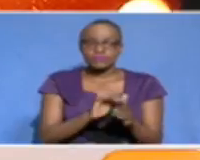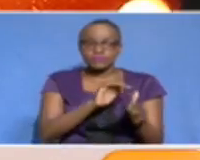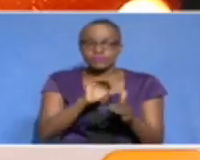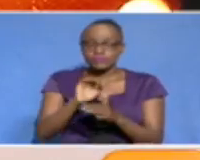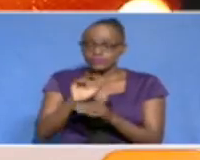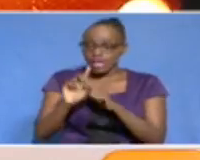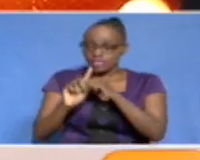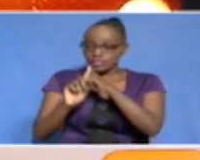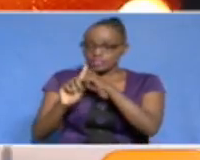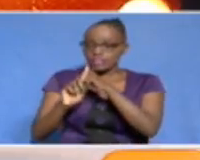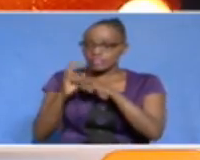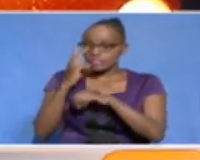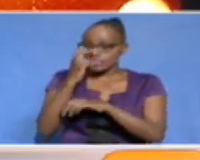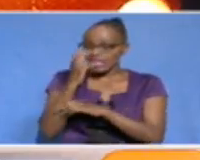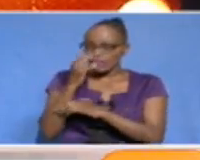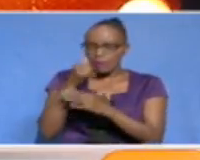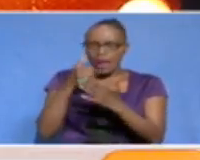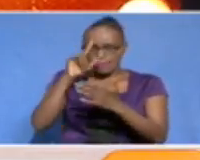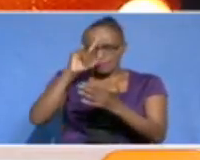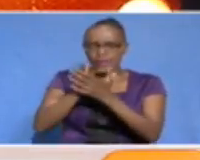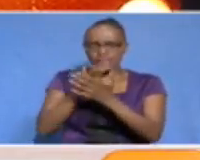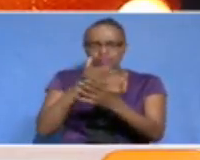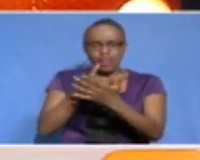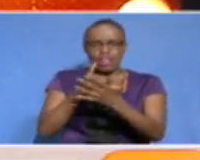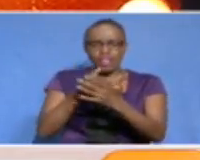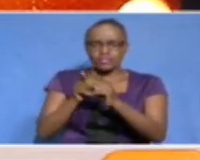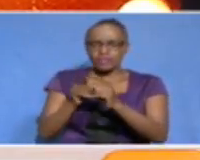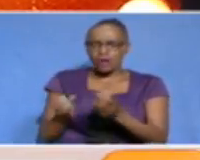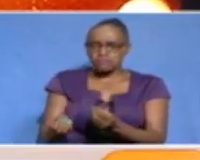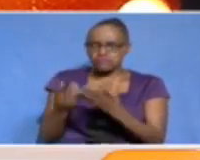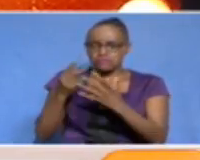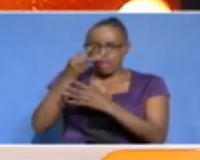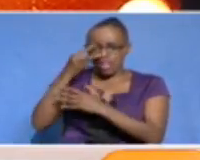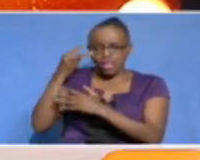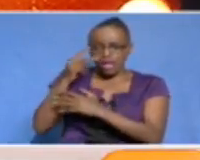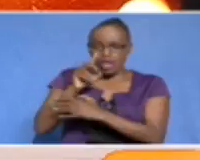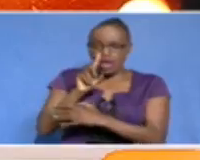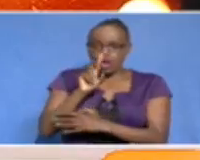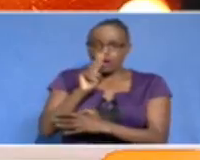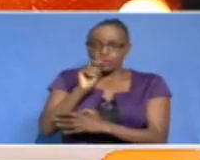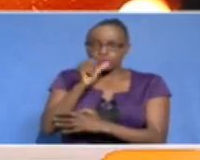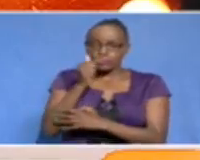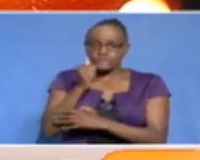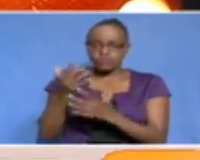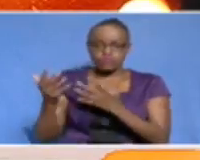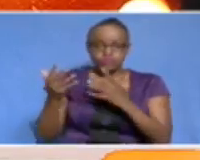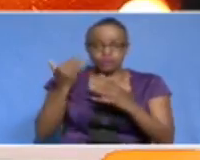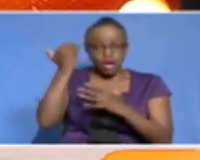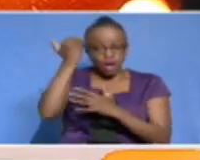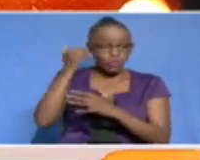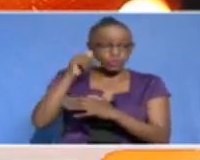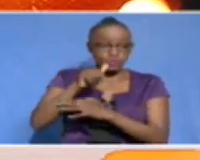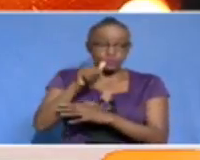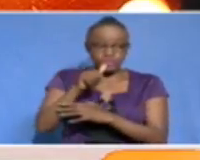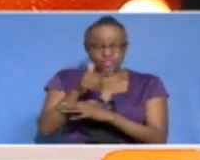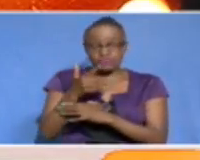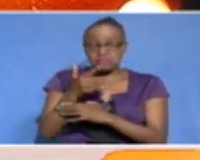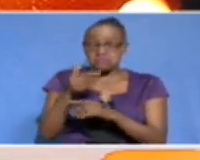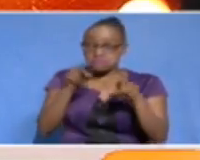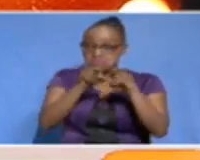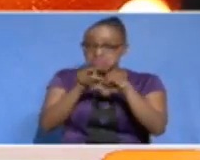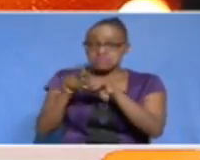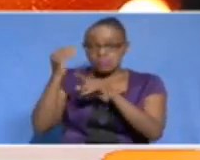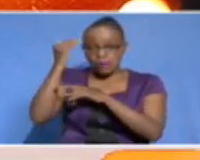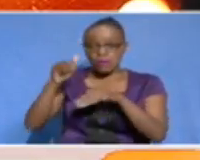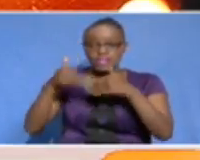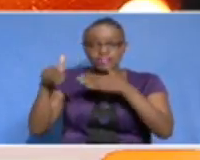Washukiwa sita wanaoaminika kuhusika na shambulizi la kigaidi la 14 Riverside wiki jana wamefikishwa mahakamani hii leo. Mahakama hata hivyo